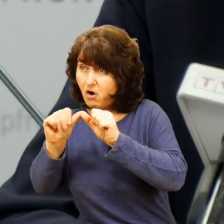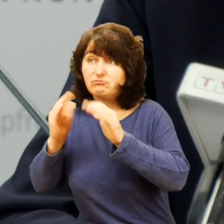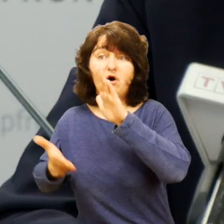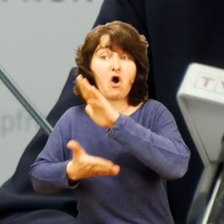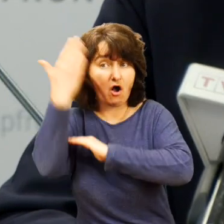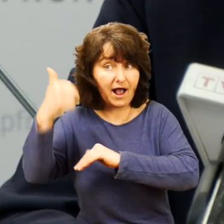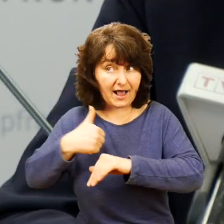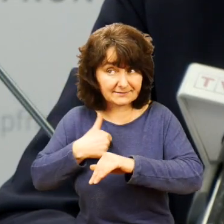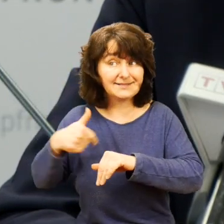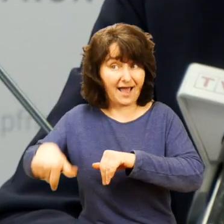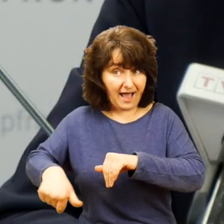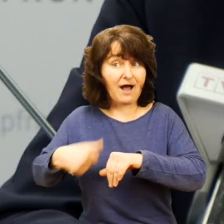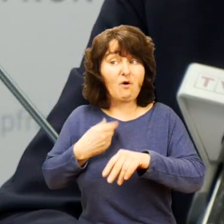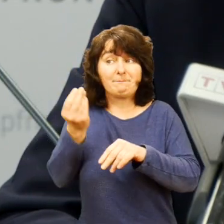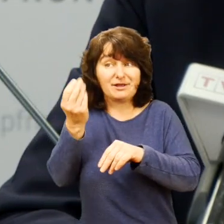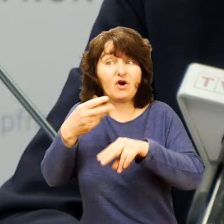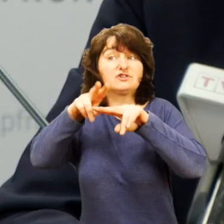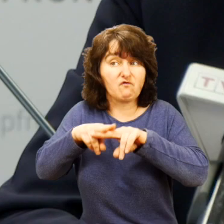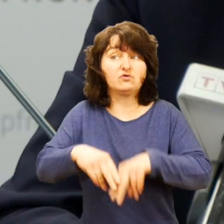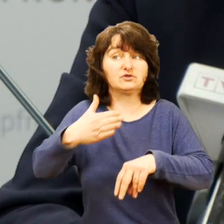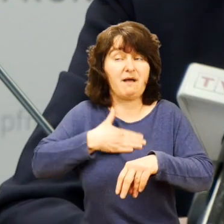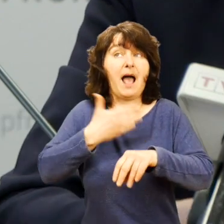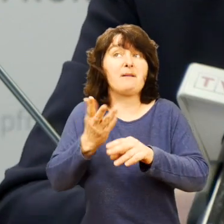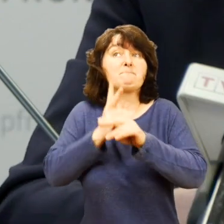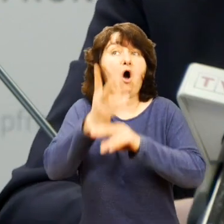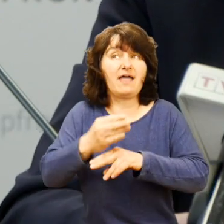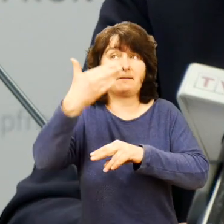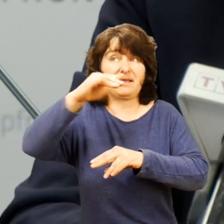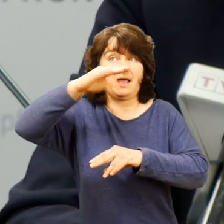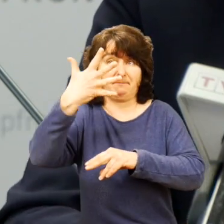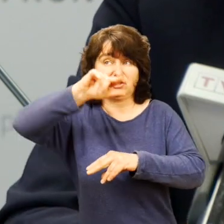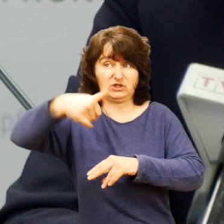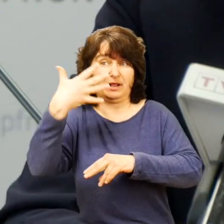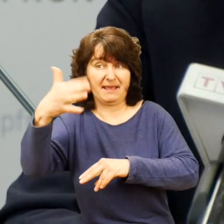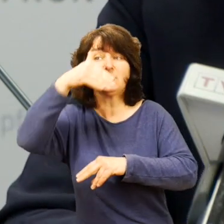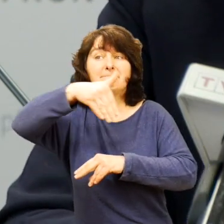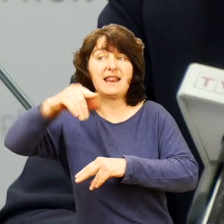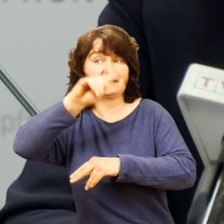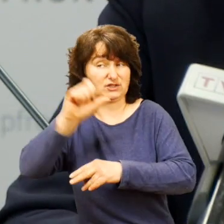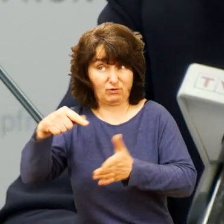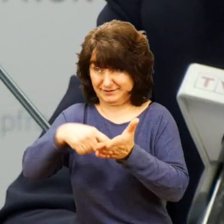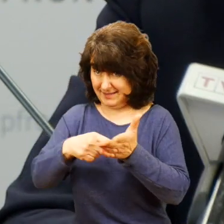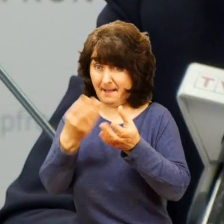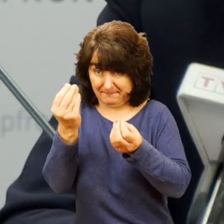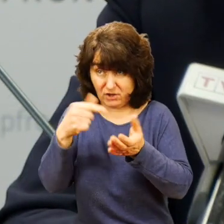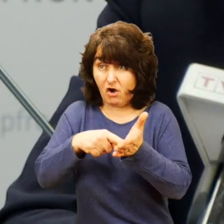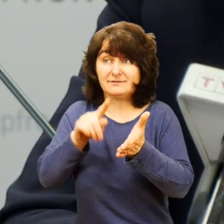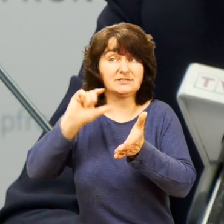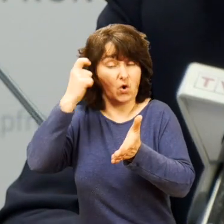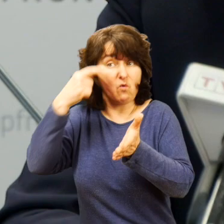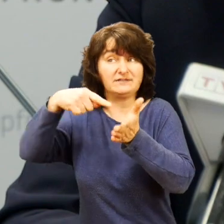2019, nasz fundusz obecnie to ponad 5,5 miliarda złotych. Pieniądze te są przede